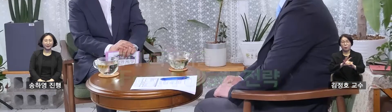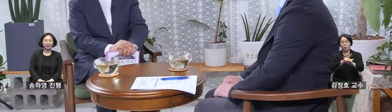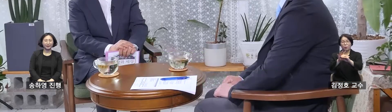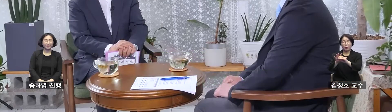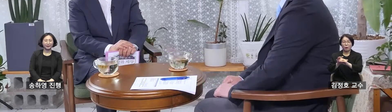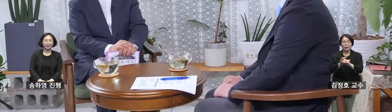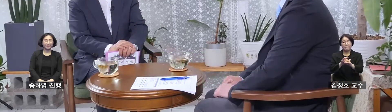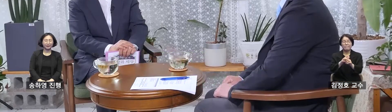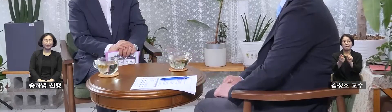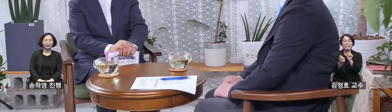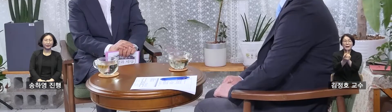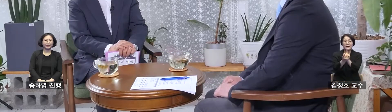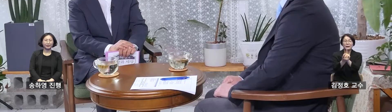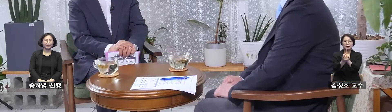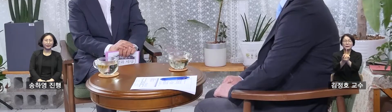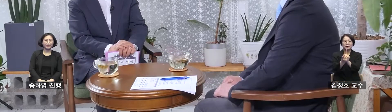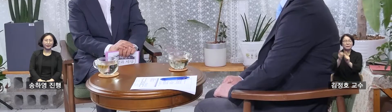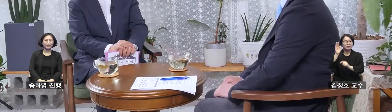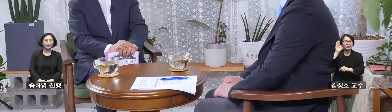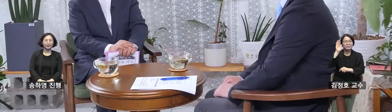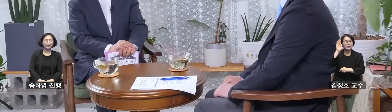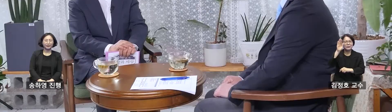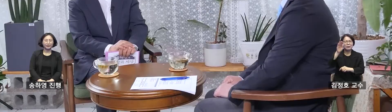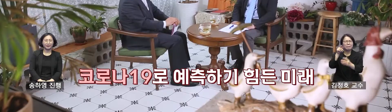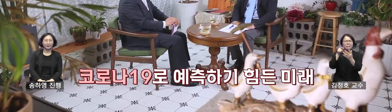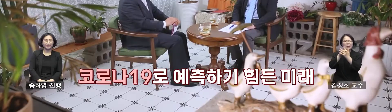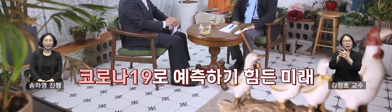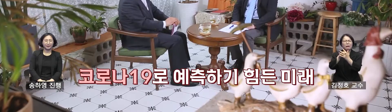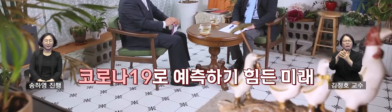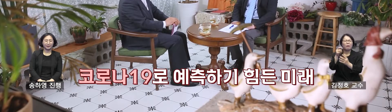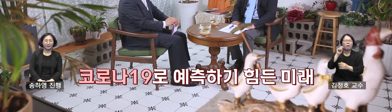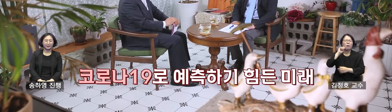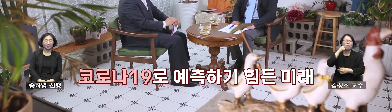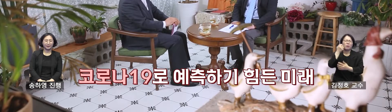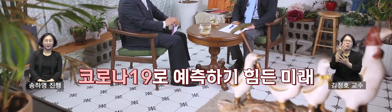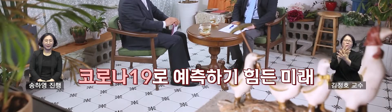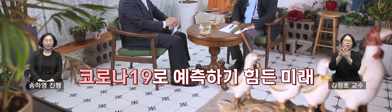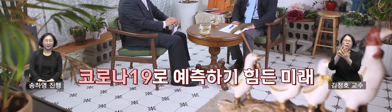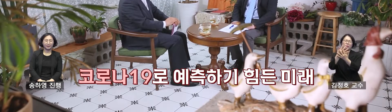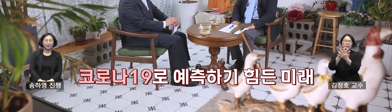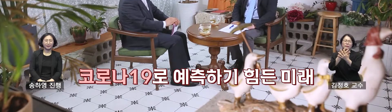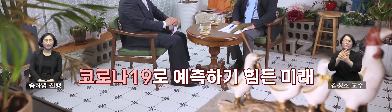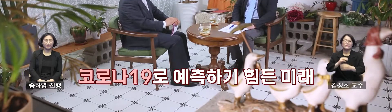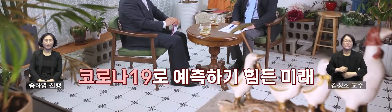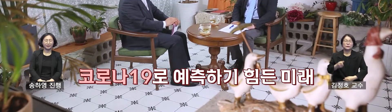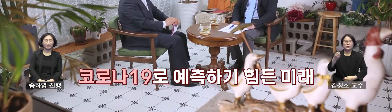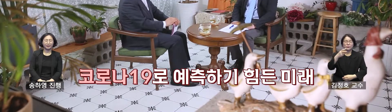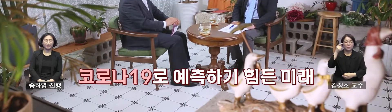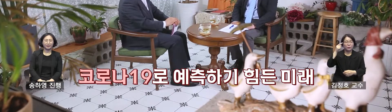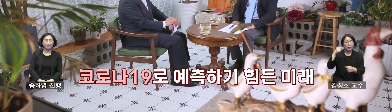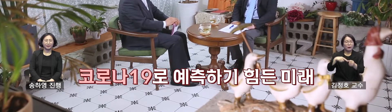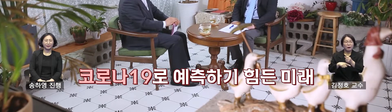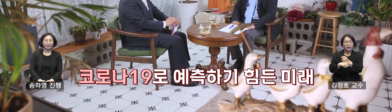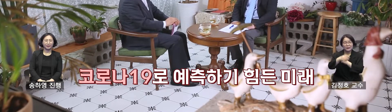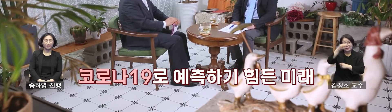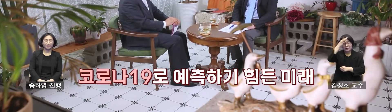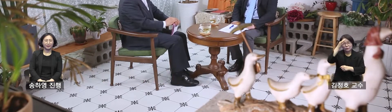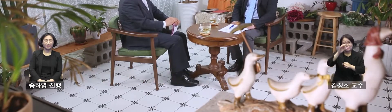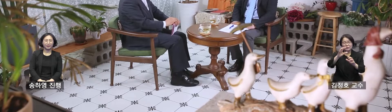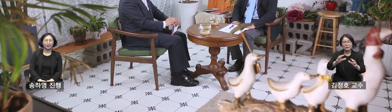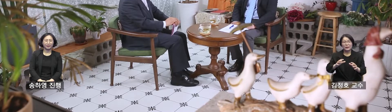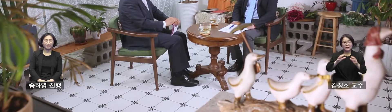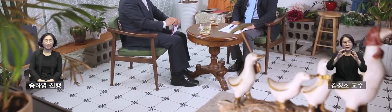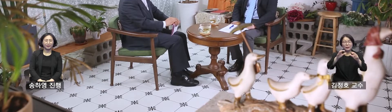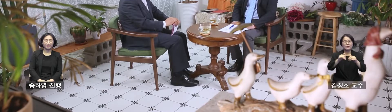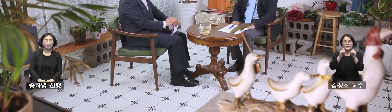시대를 맞아서 미래를 굉장히 예측하기 어렵게 되었고요. 특히 과학기술이 전 세계 사회,